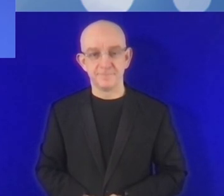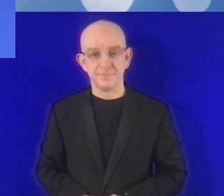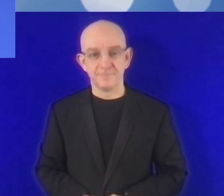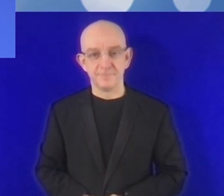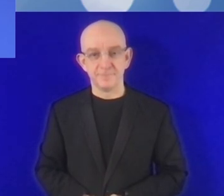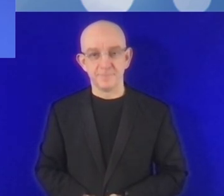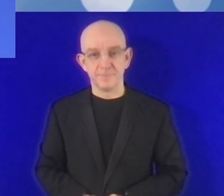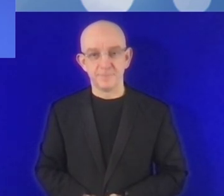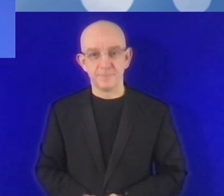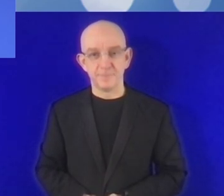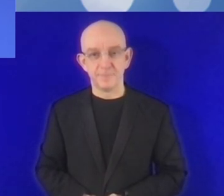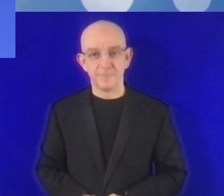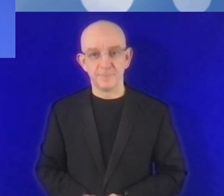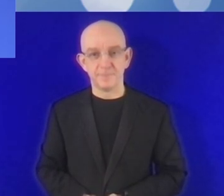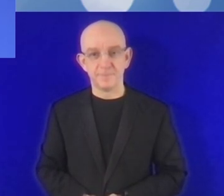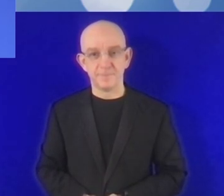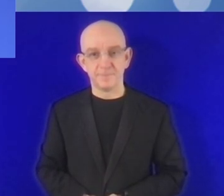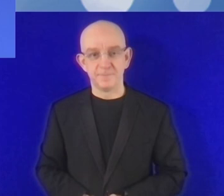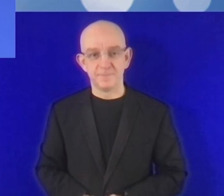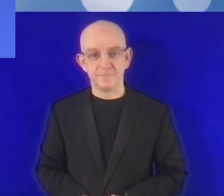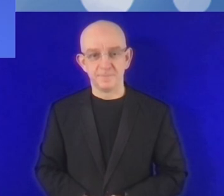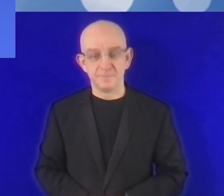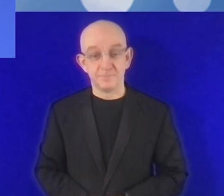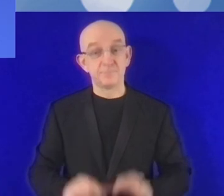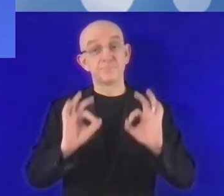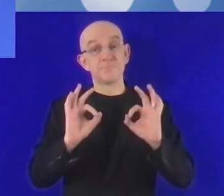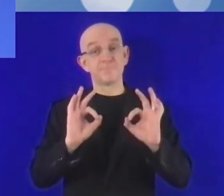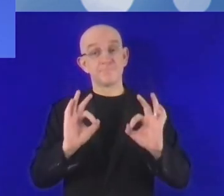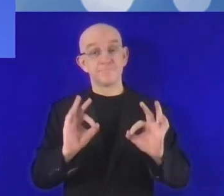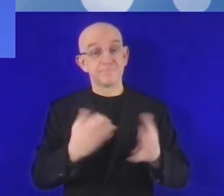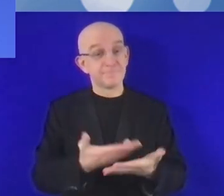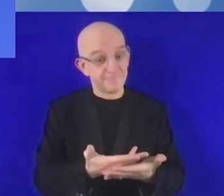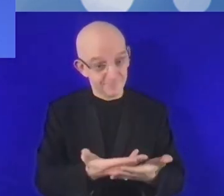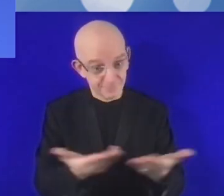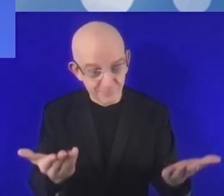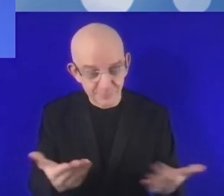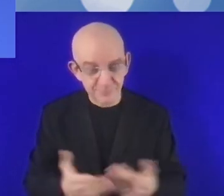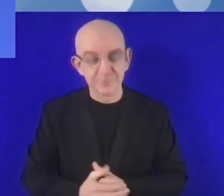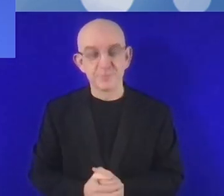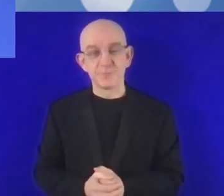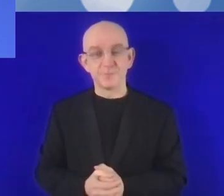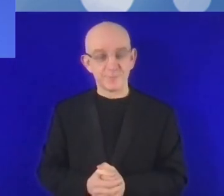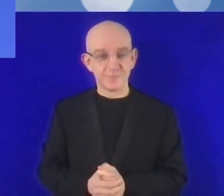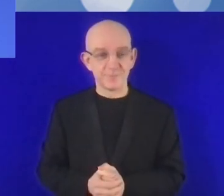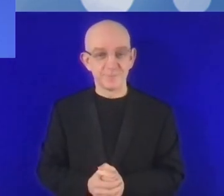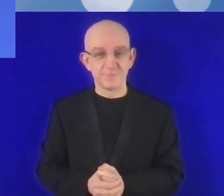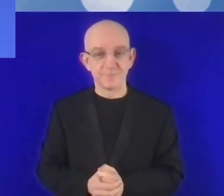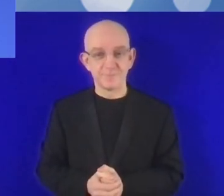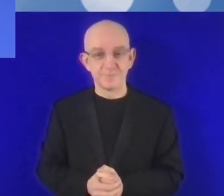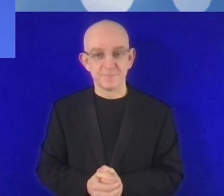уважаемый заместитель генерального секретаря ООН по управлению глобальным интернетом,